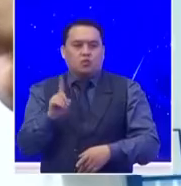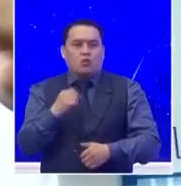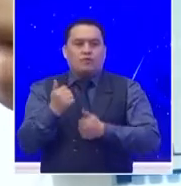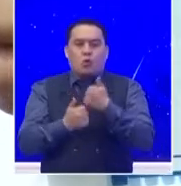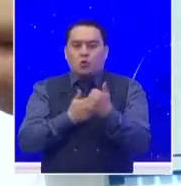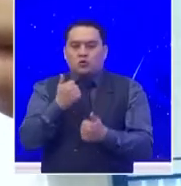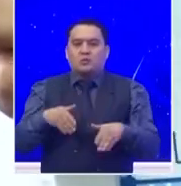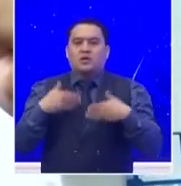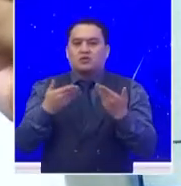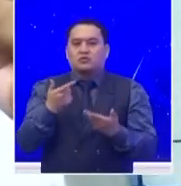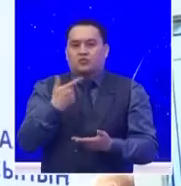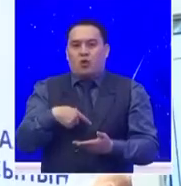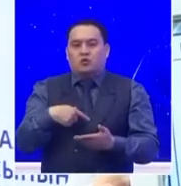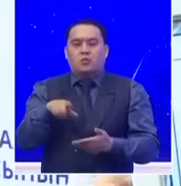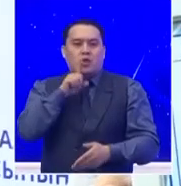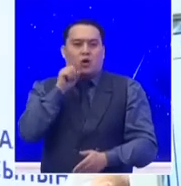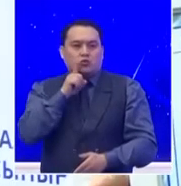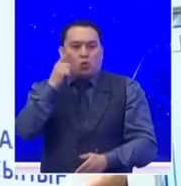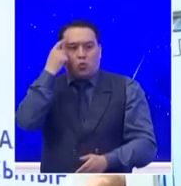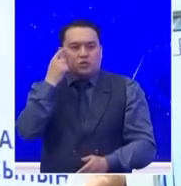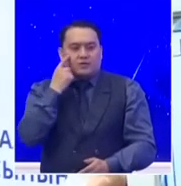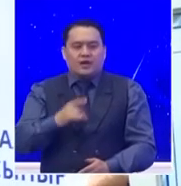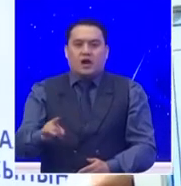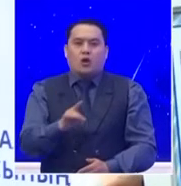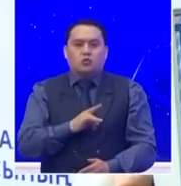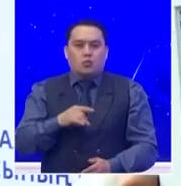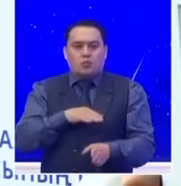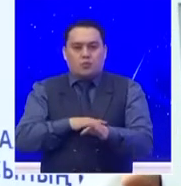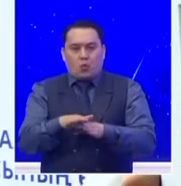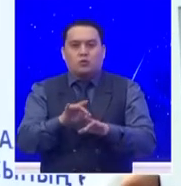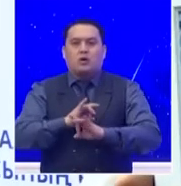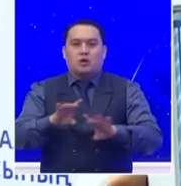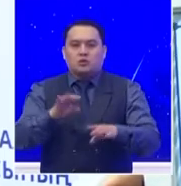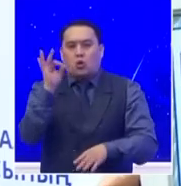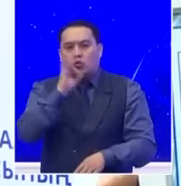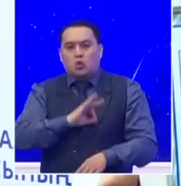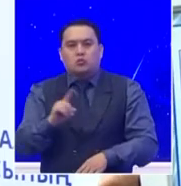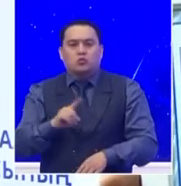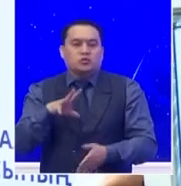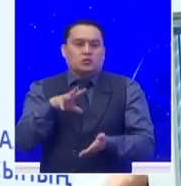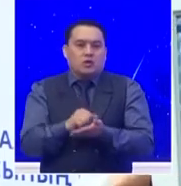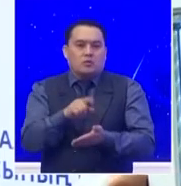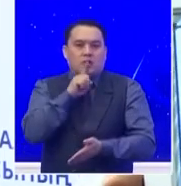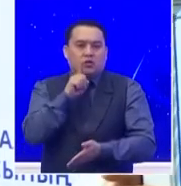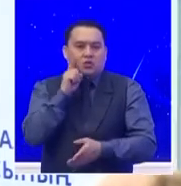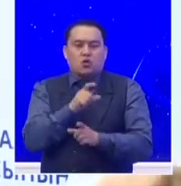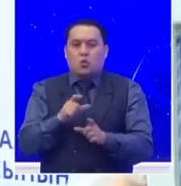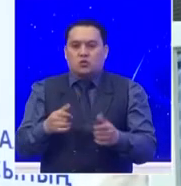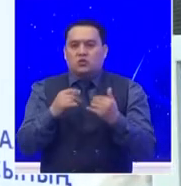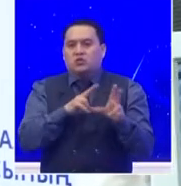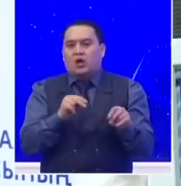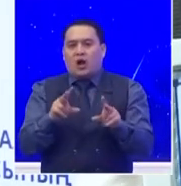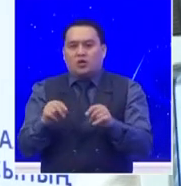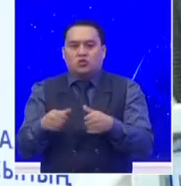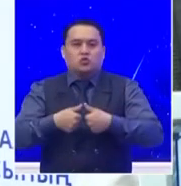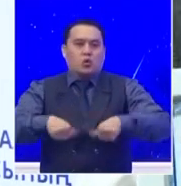конкурсе я представила свою статью о молодежи Коксулского района. Я полностью рассказала о том, чем у нас занимаются молодые люди. Счастлива, что